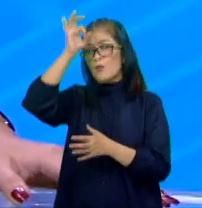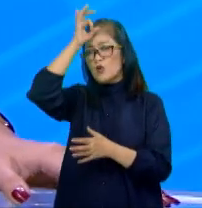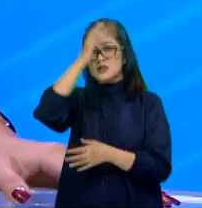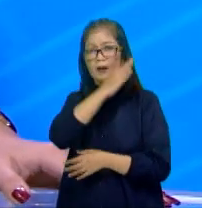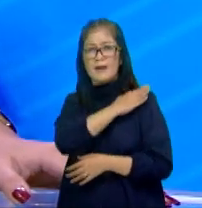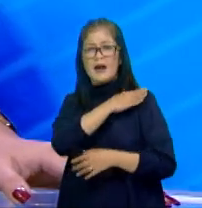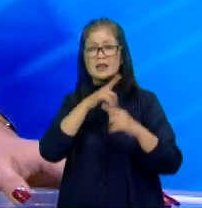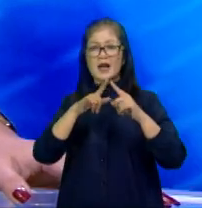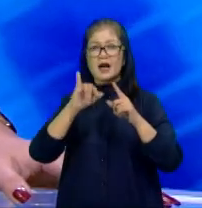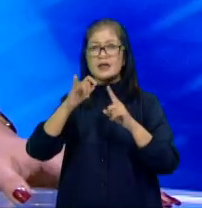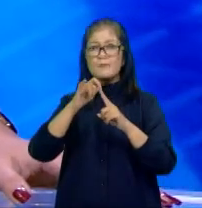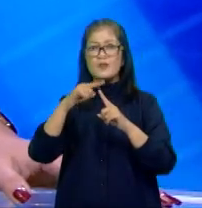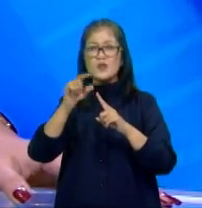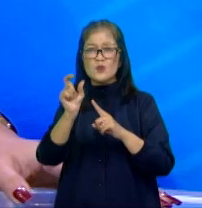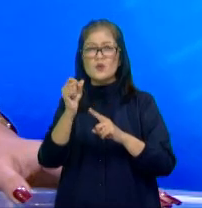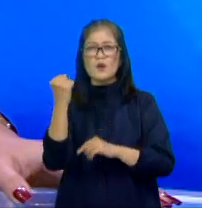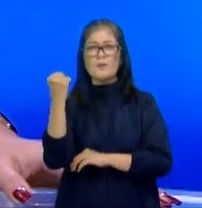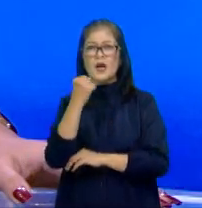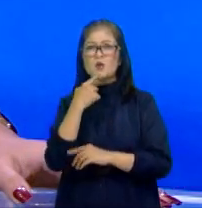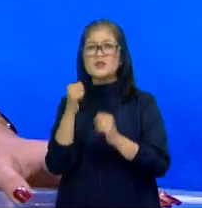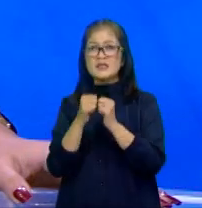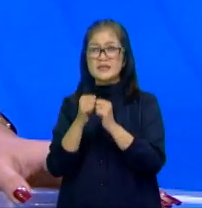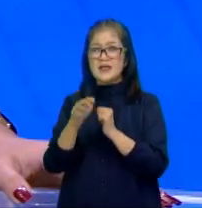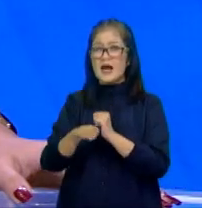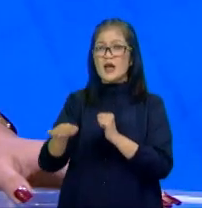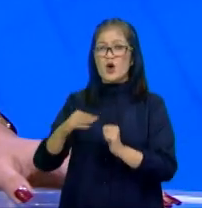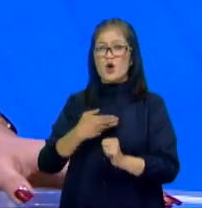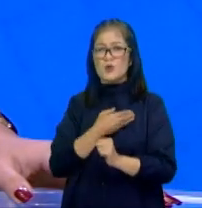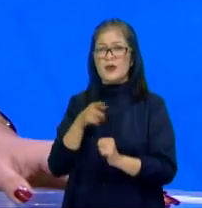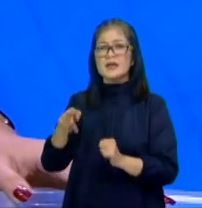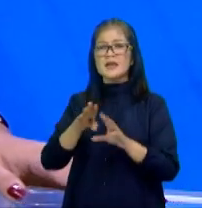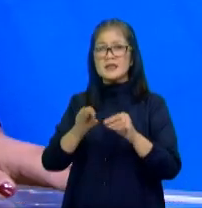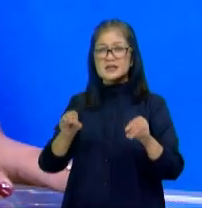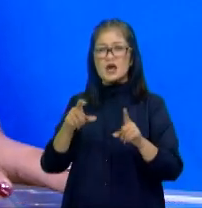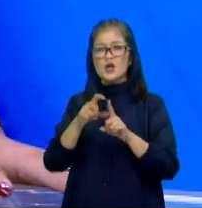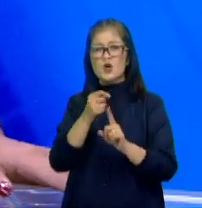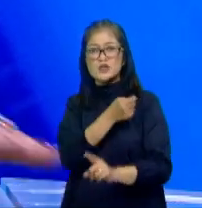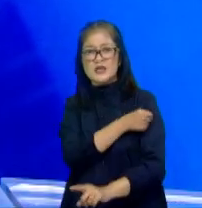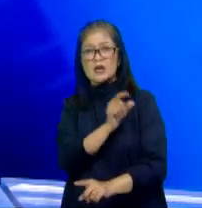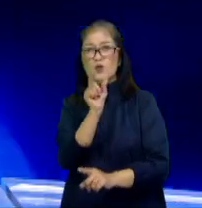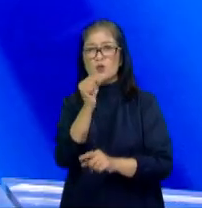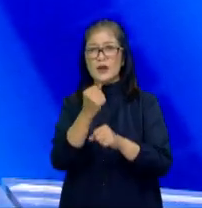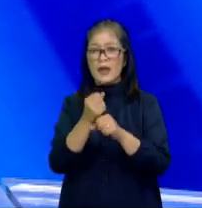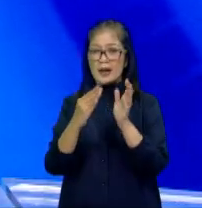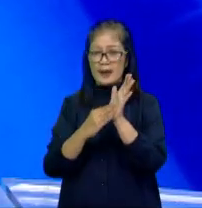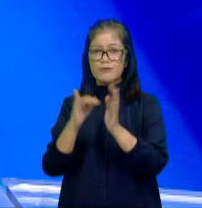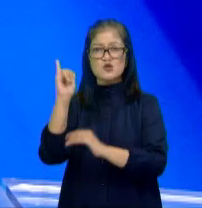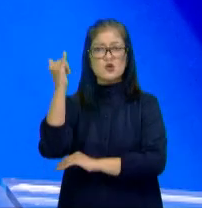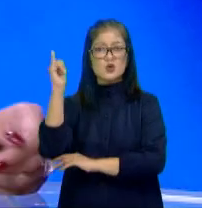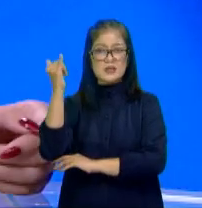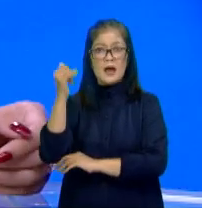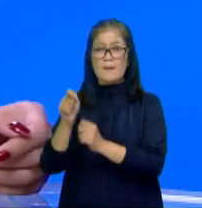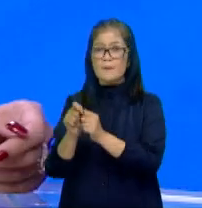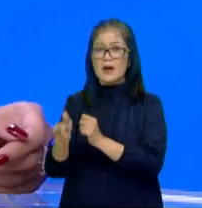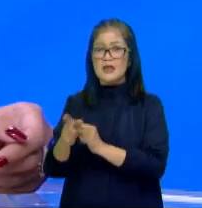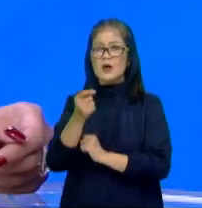Aibtu. Pelaku menjanjikan anak korban bekerja menjadi dosen di Universitas Gadjah Mada, Yogyakarta dengan membayar uang 1